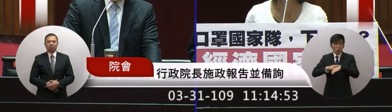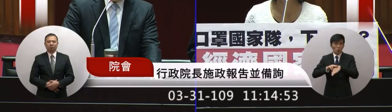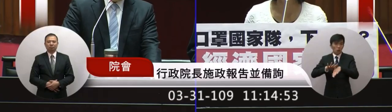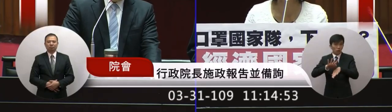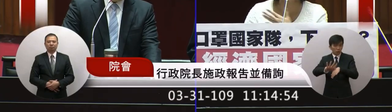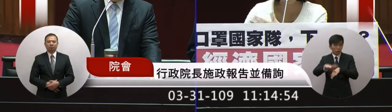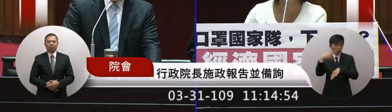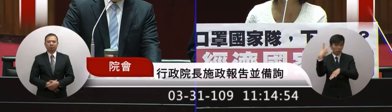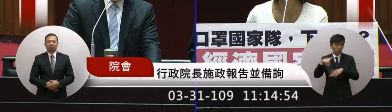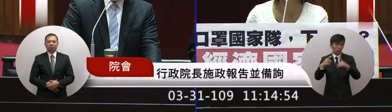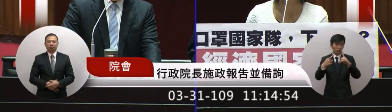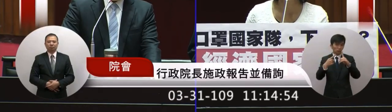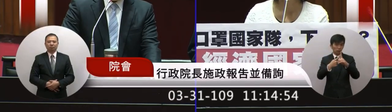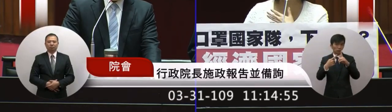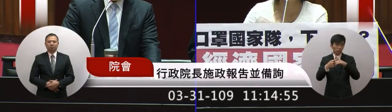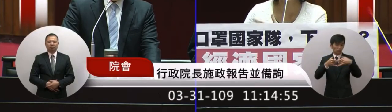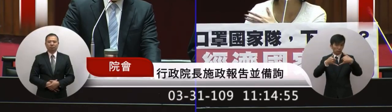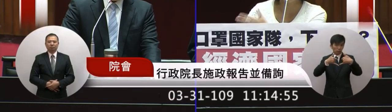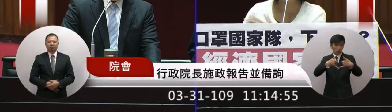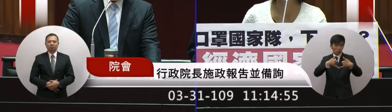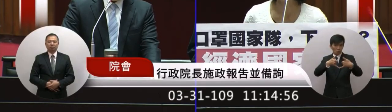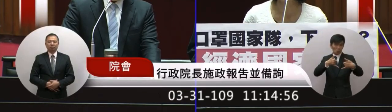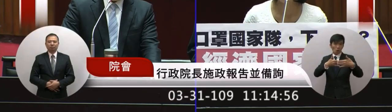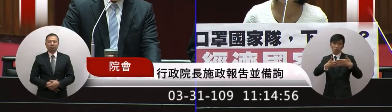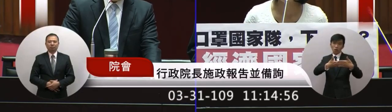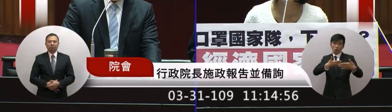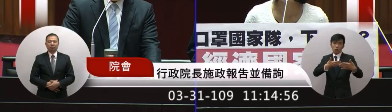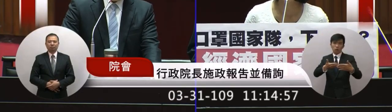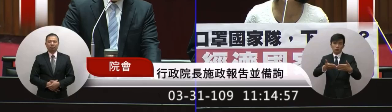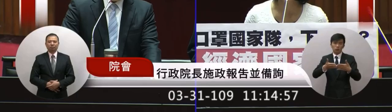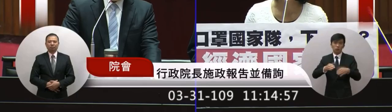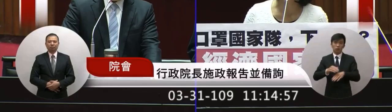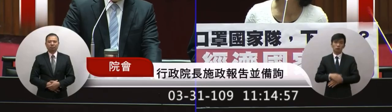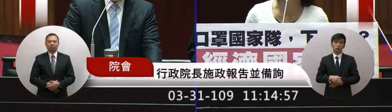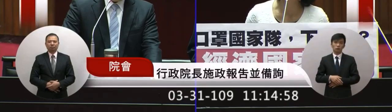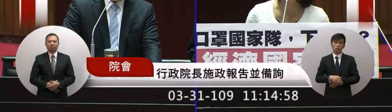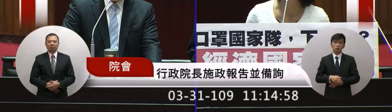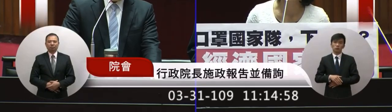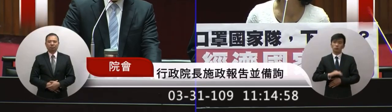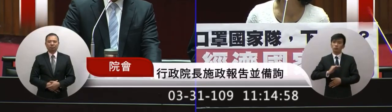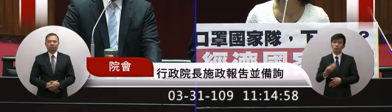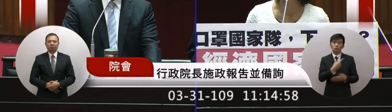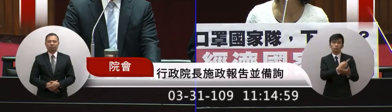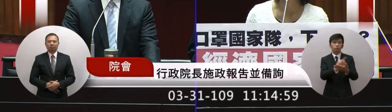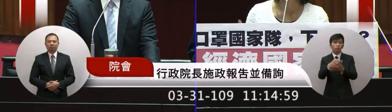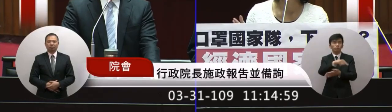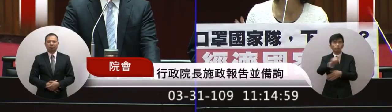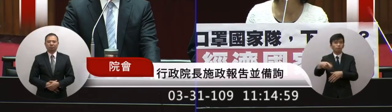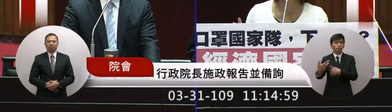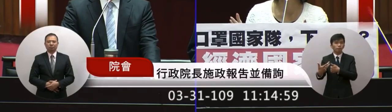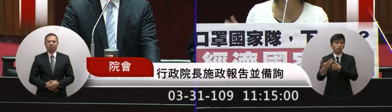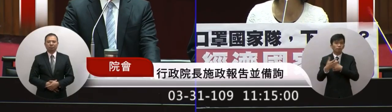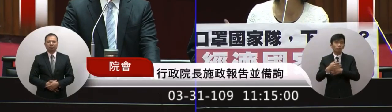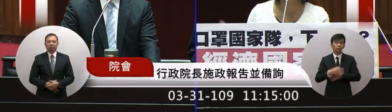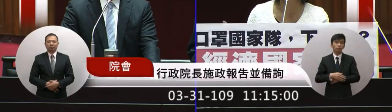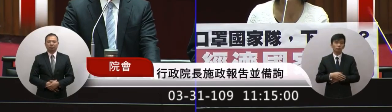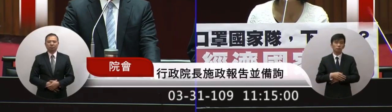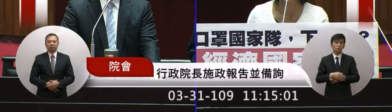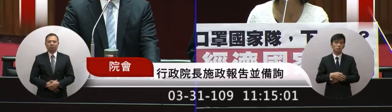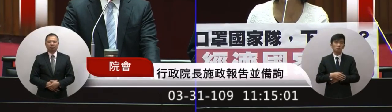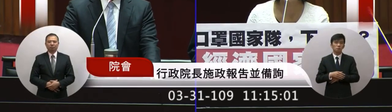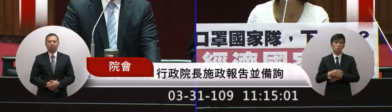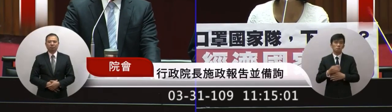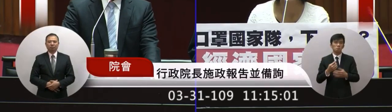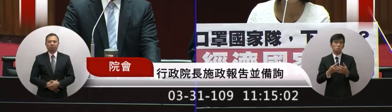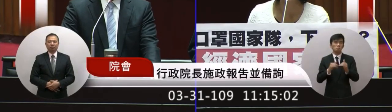跟人的距离现在也出现了需要保持距离以测安全。可是大家都在问哈，这个所谓社交距